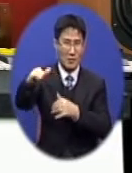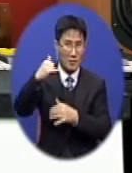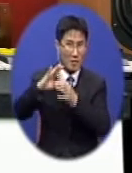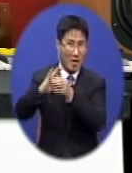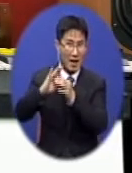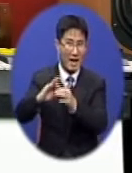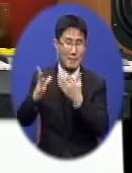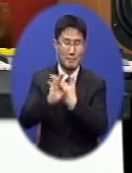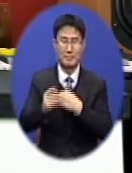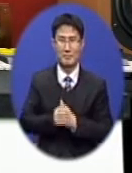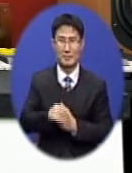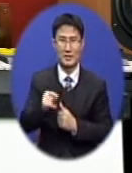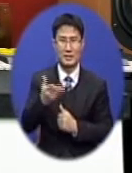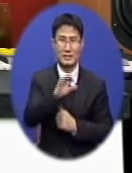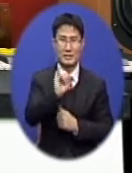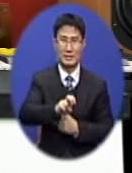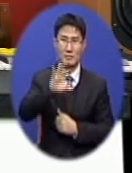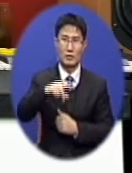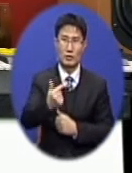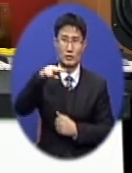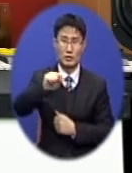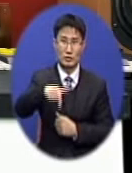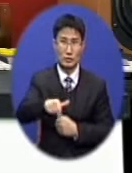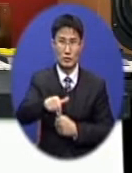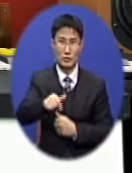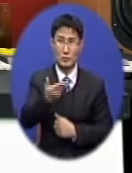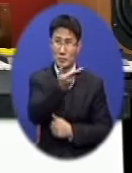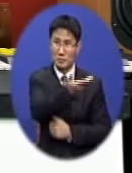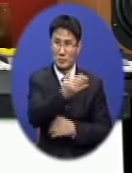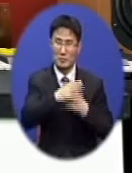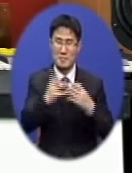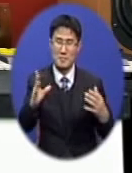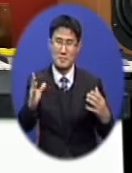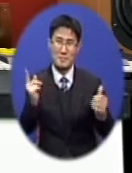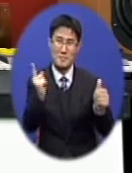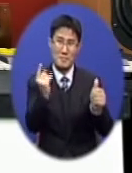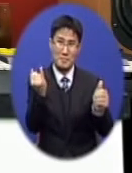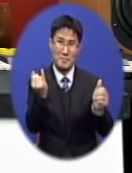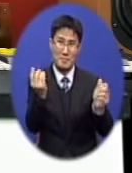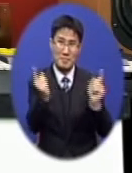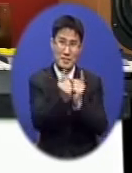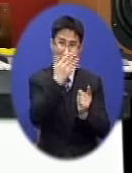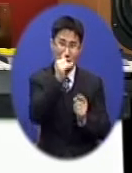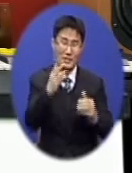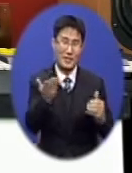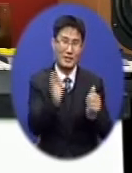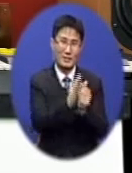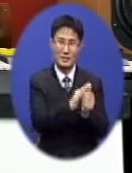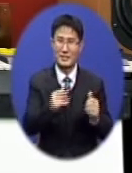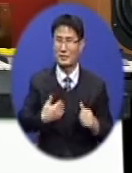제가 네. 우리 임원숙 우리 아버님을 만날 수 있게 주선해 드리겠습니다. 네. 저는 우리 수아